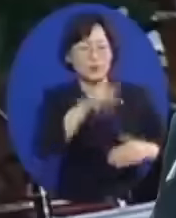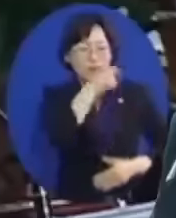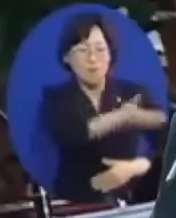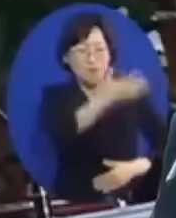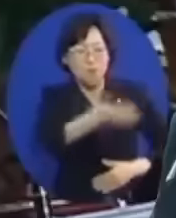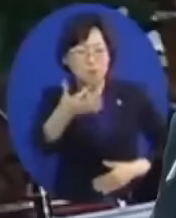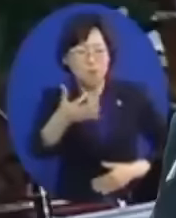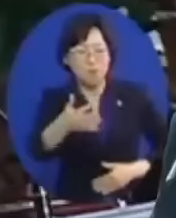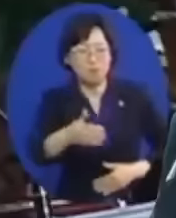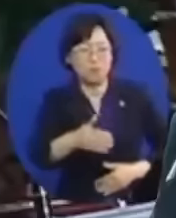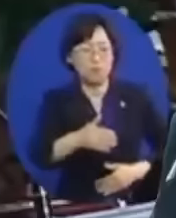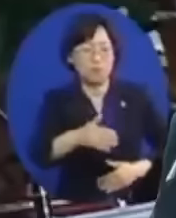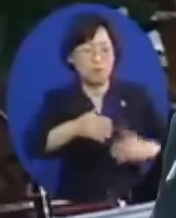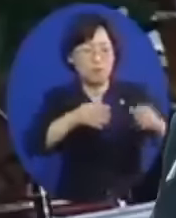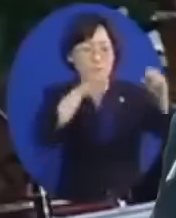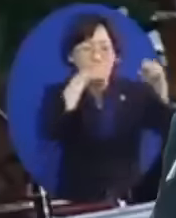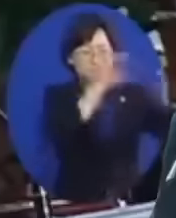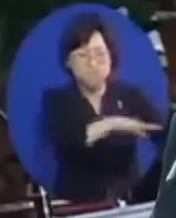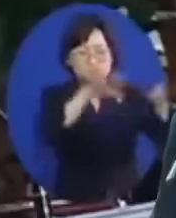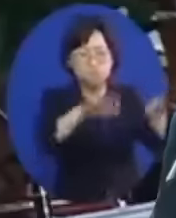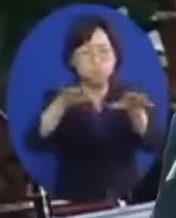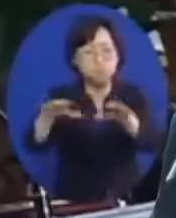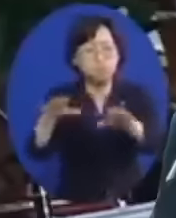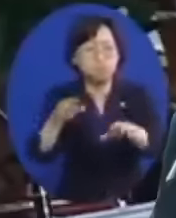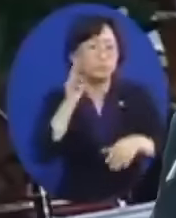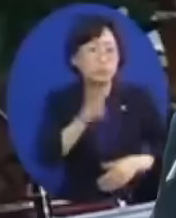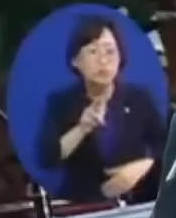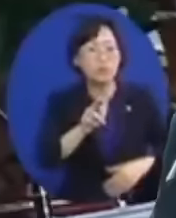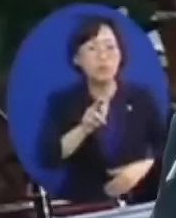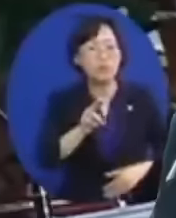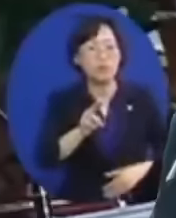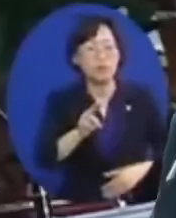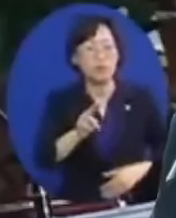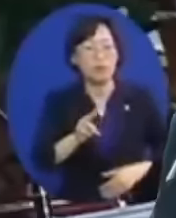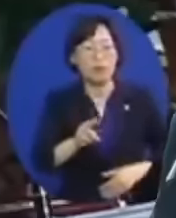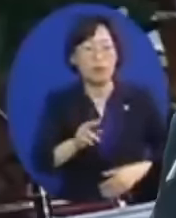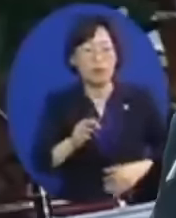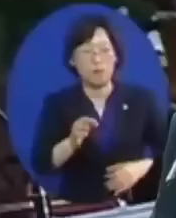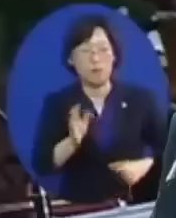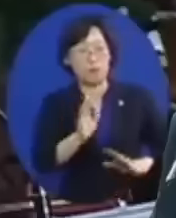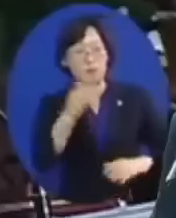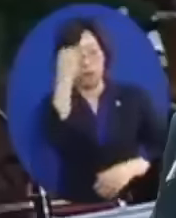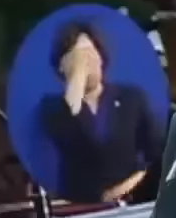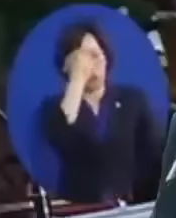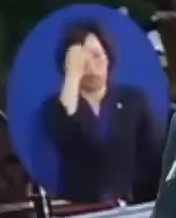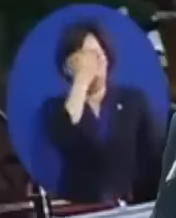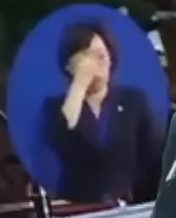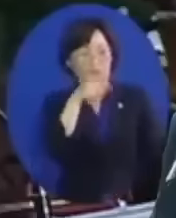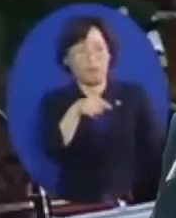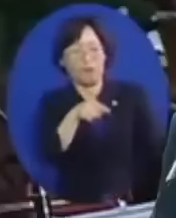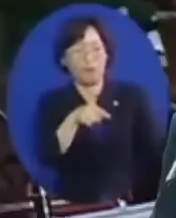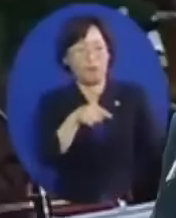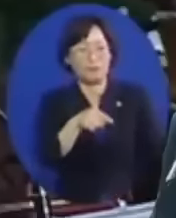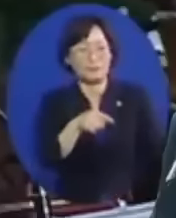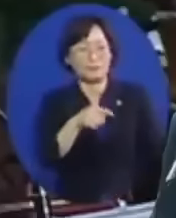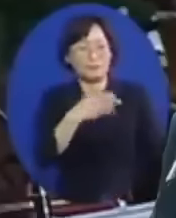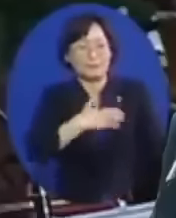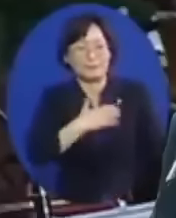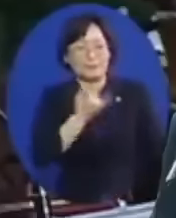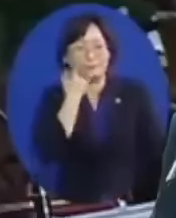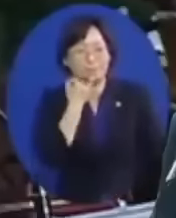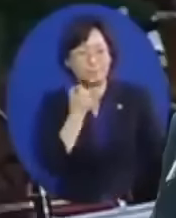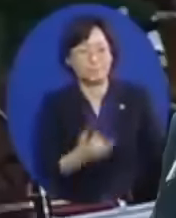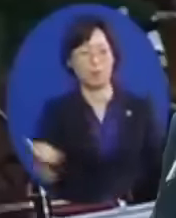막 지동같이 흘러가는 것입니다. 아주 겁이 나고 정신이 하나도 없습니다. 근데 날